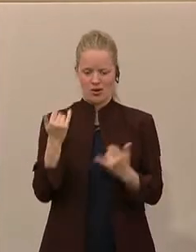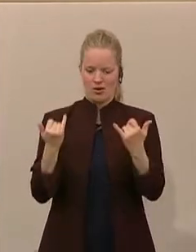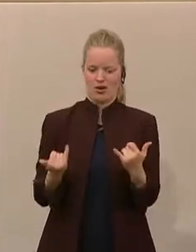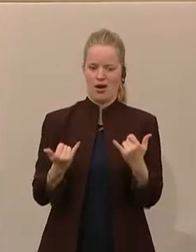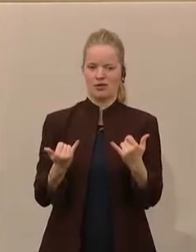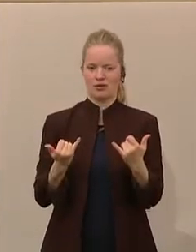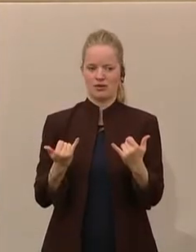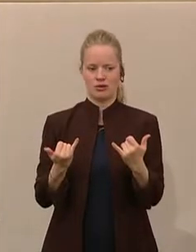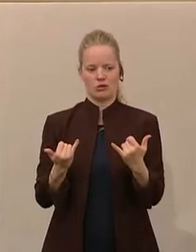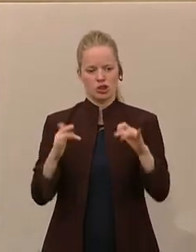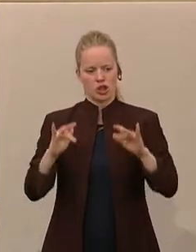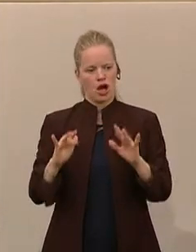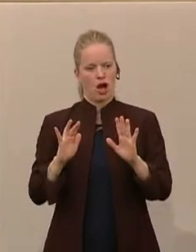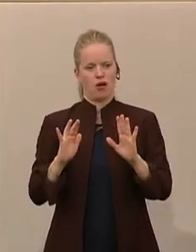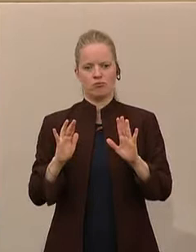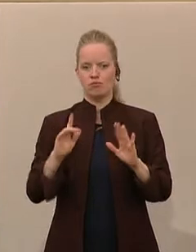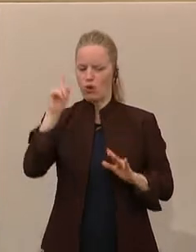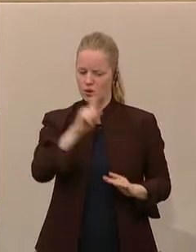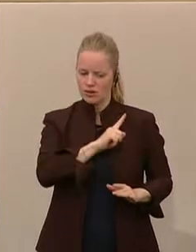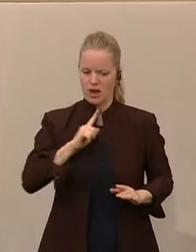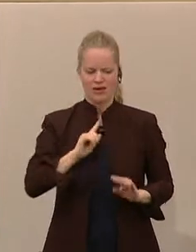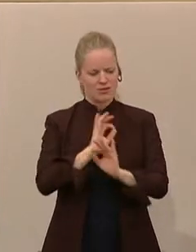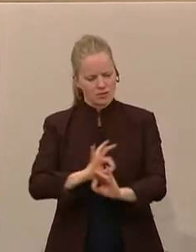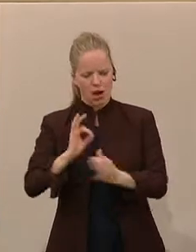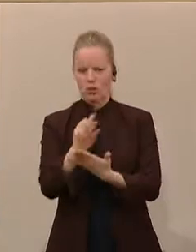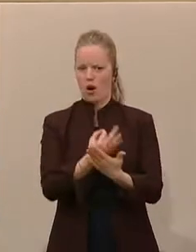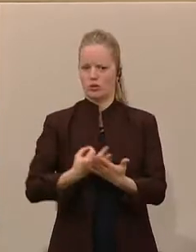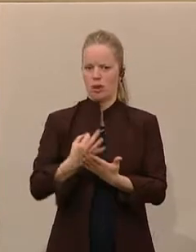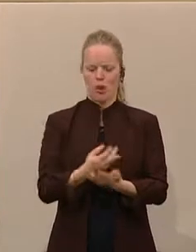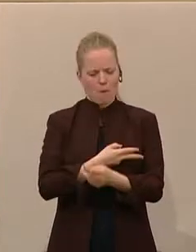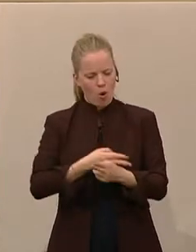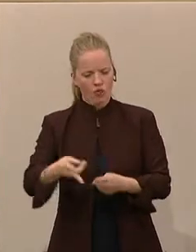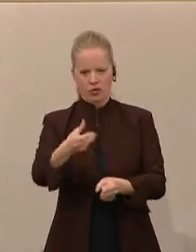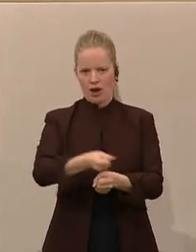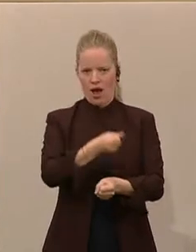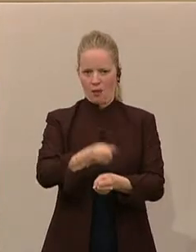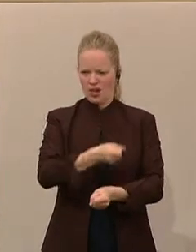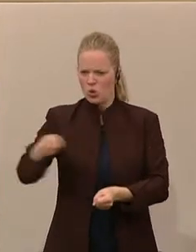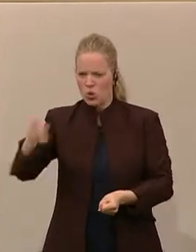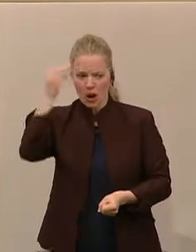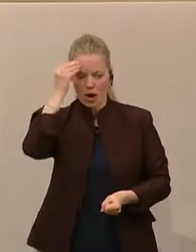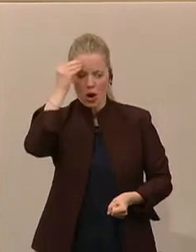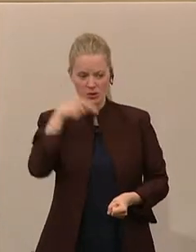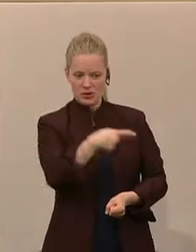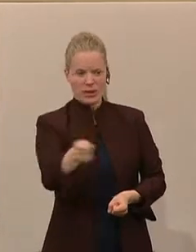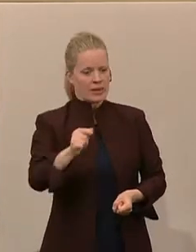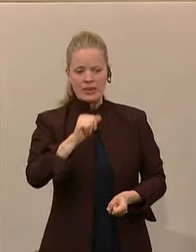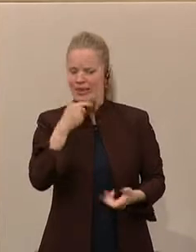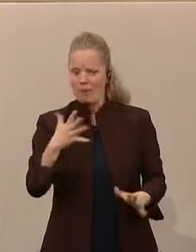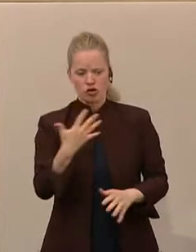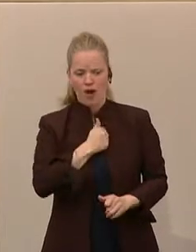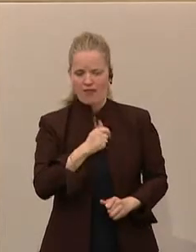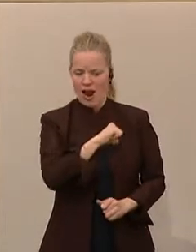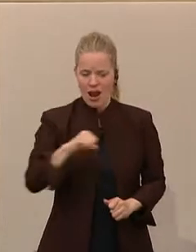ausgebildete und professionell arbeitende Polizei nicht mehr alleine in der Lage ist, die Sicherheit in unserem Land